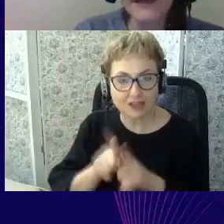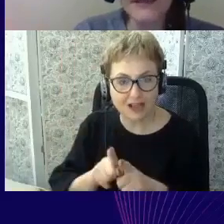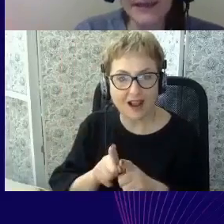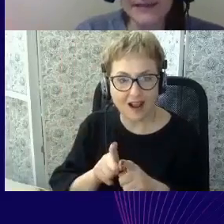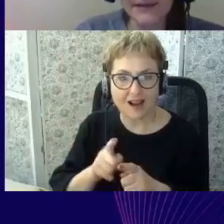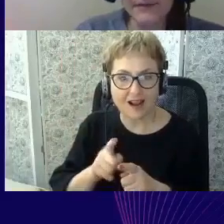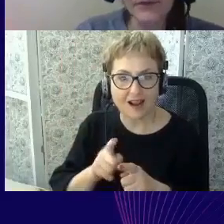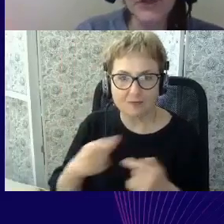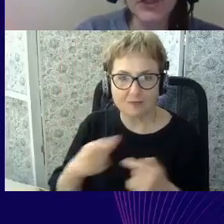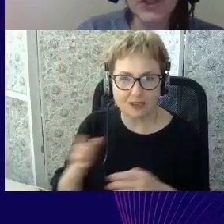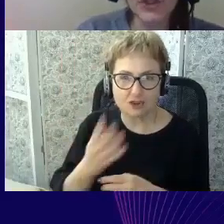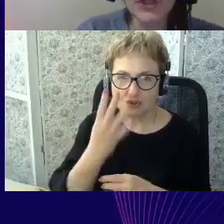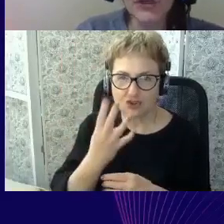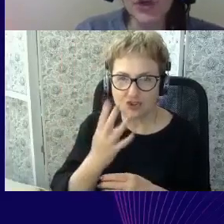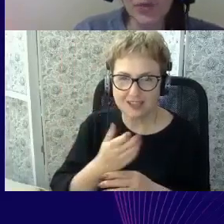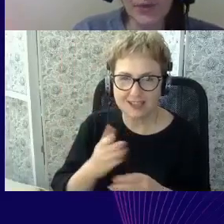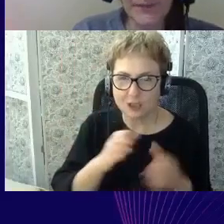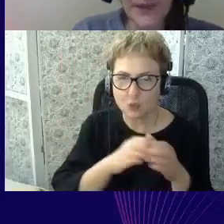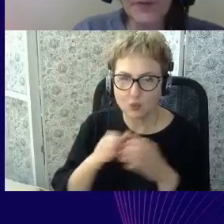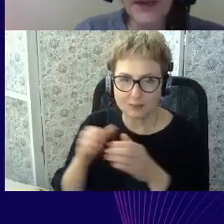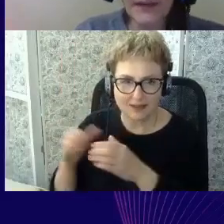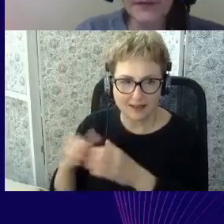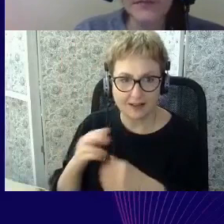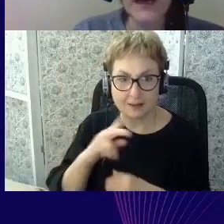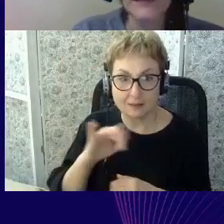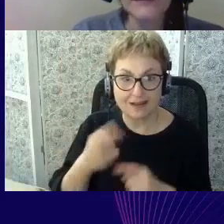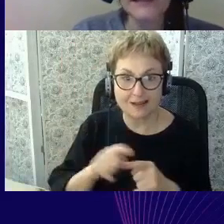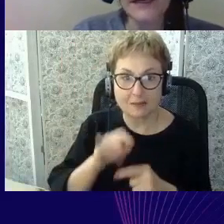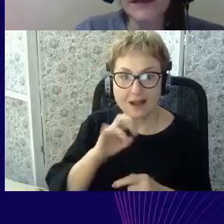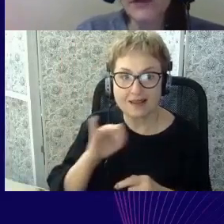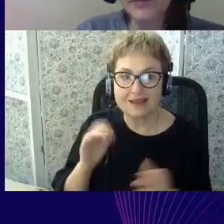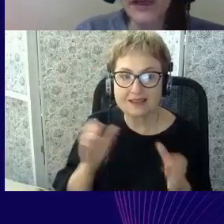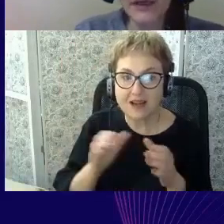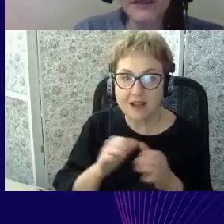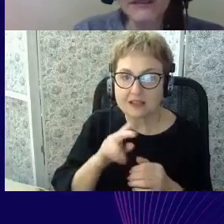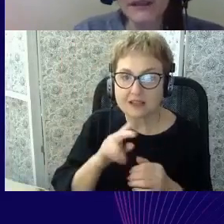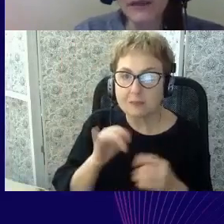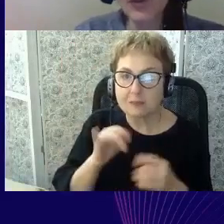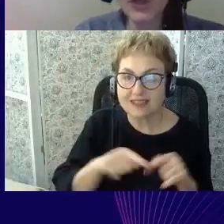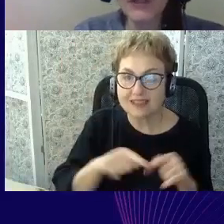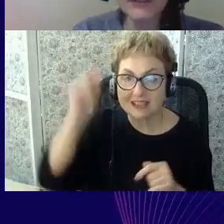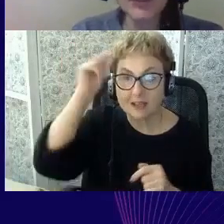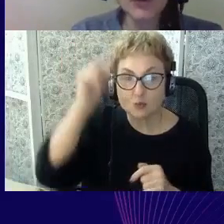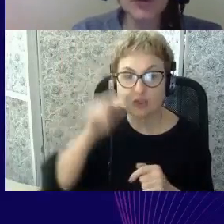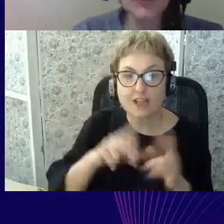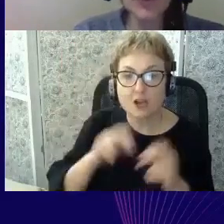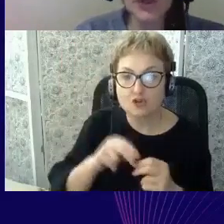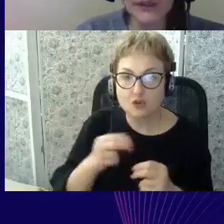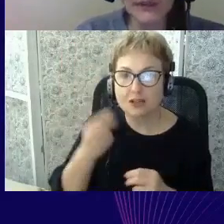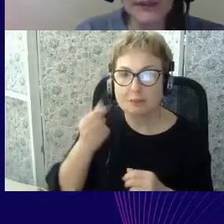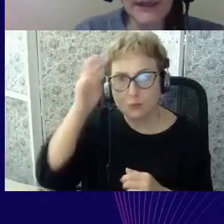вот такая градация, да, вот эти четыре группы. При этом они сохраняются при организации обучения за